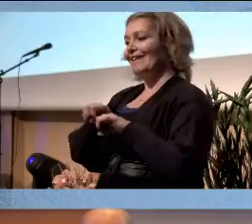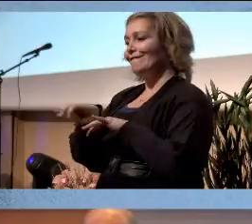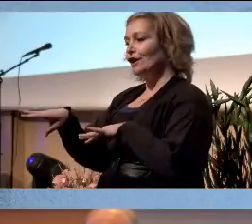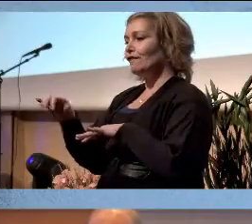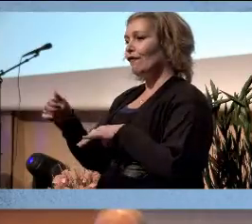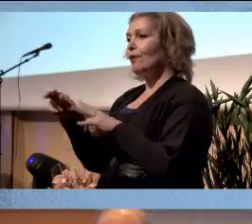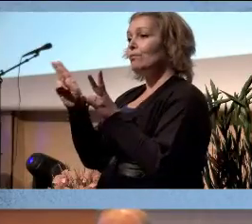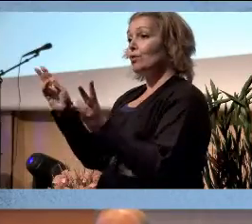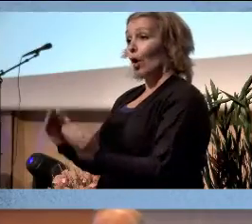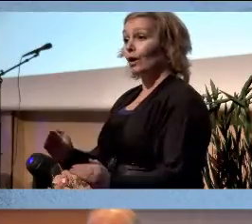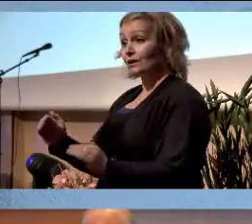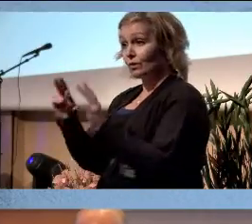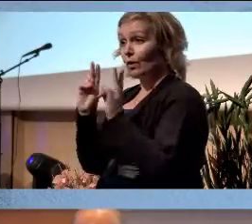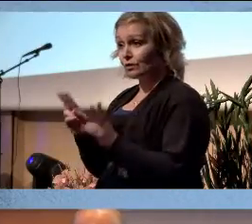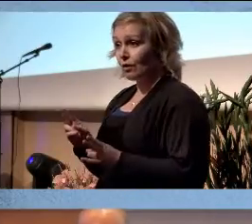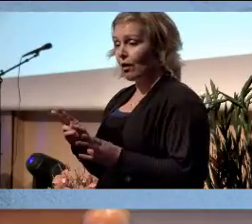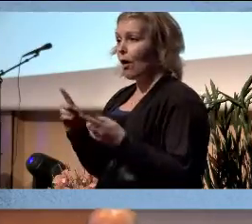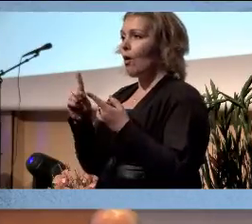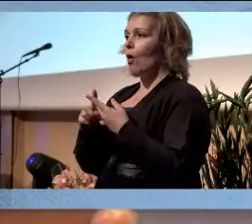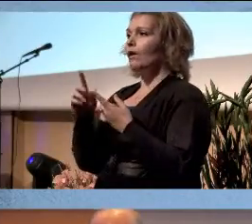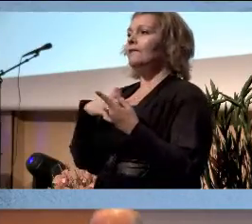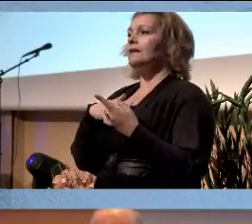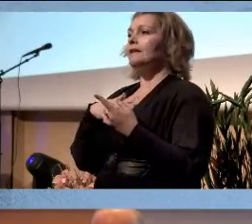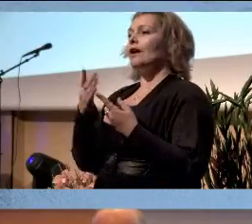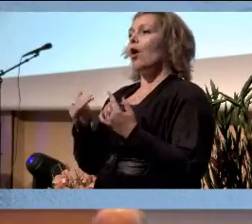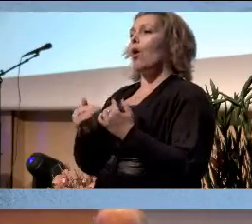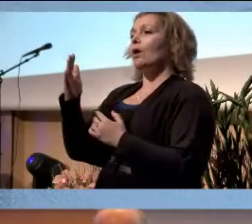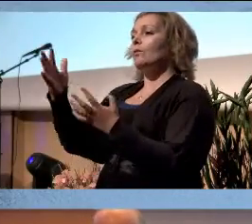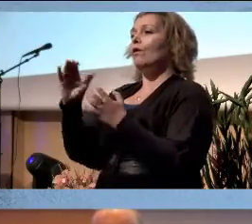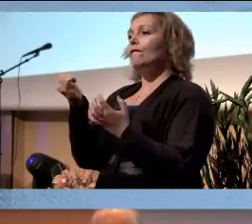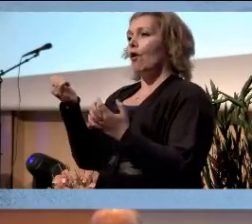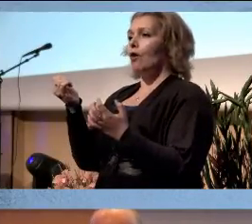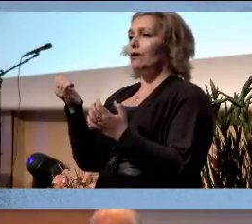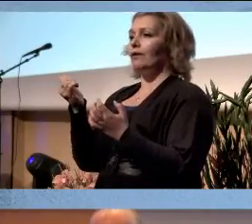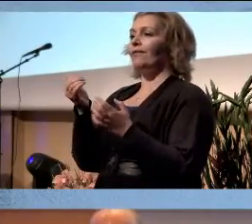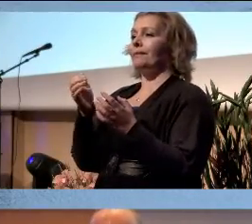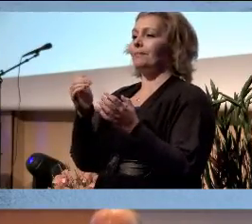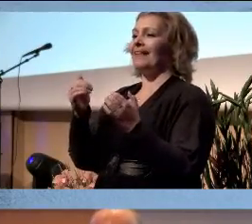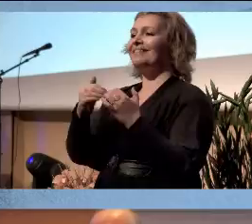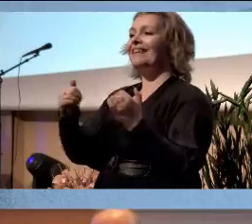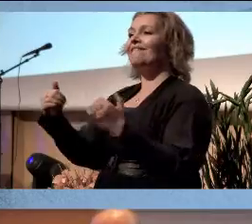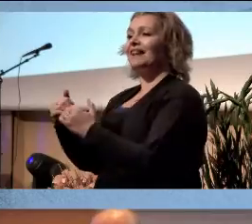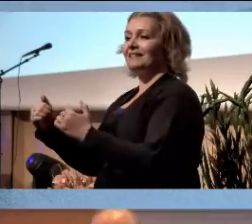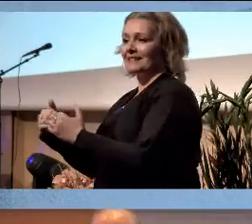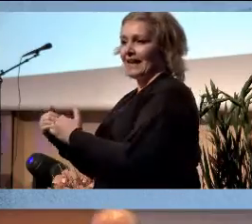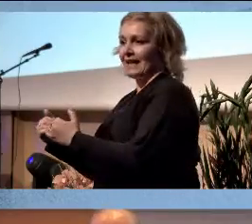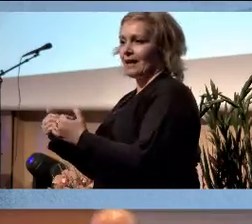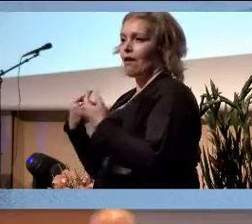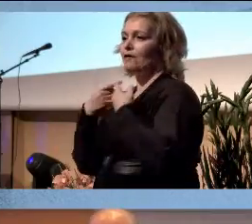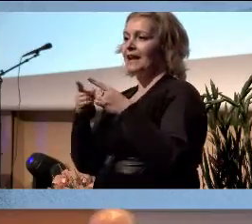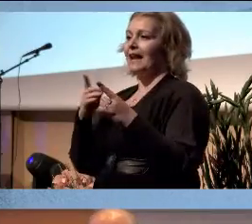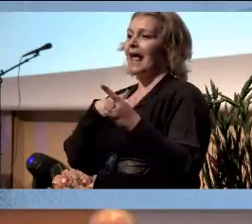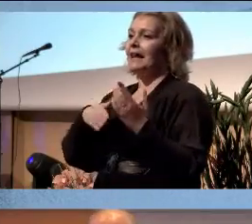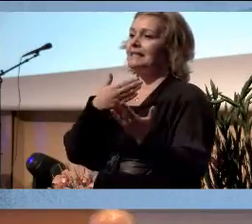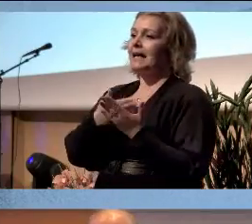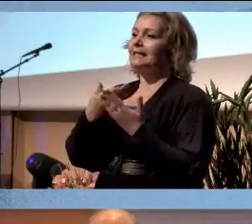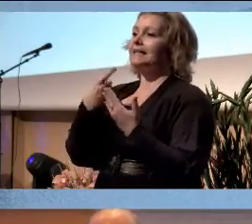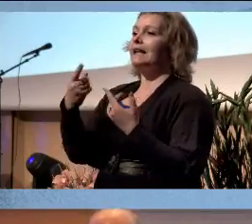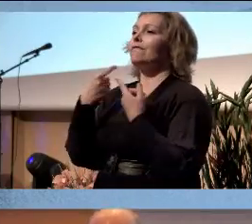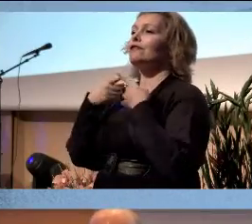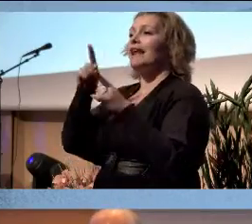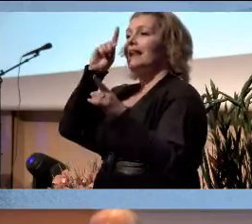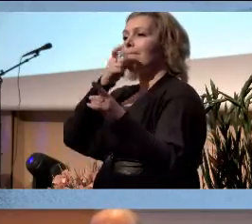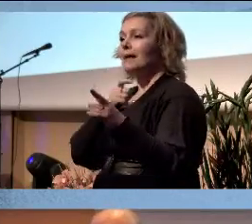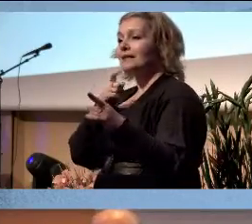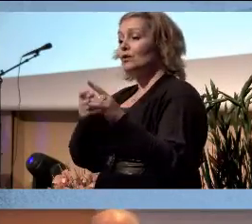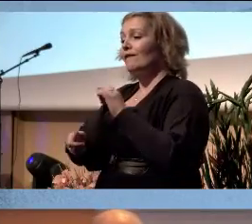for brukerorganisasjonene, og det vil være en økt behovsdifferensiering. Ulike helsetjenester til ulike mennesker.